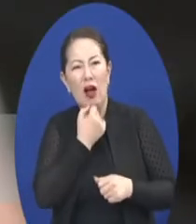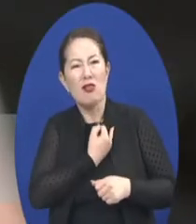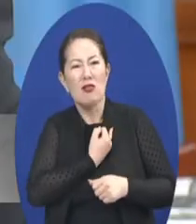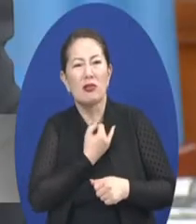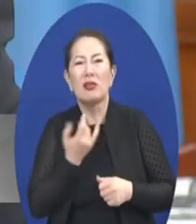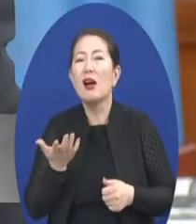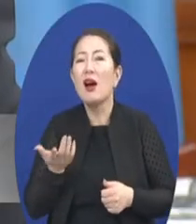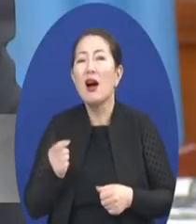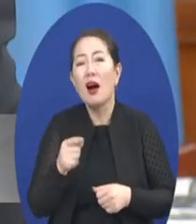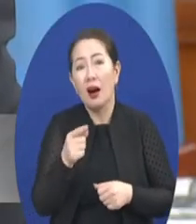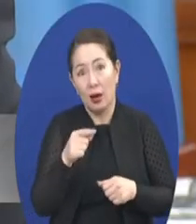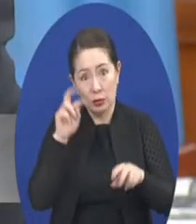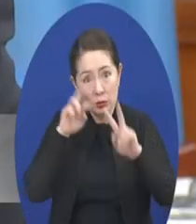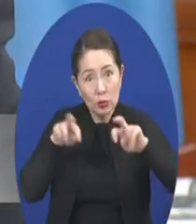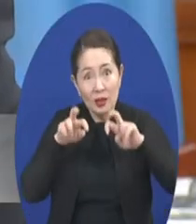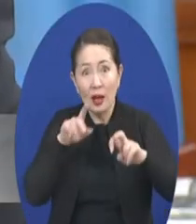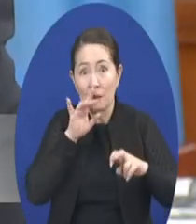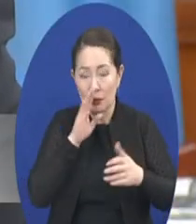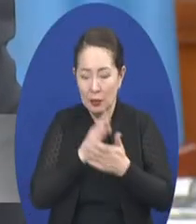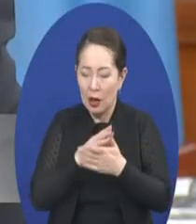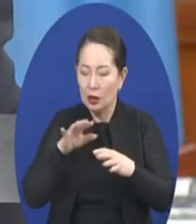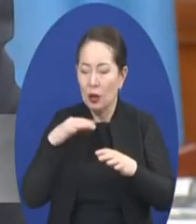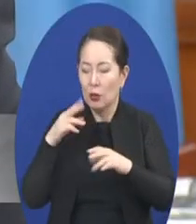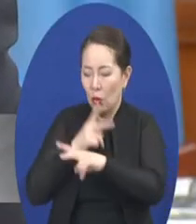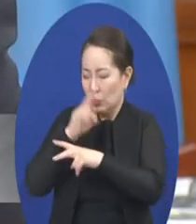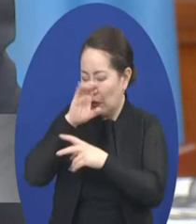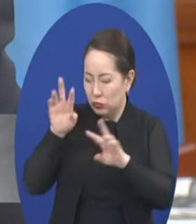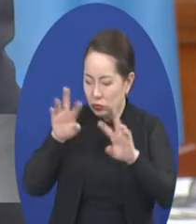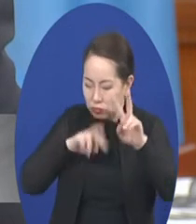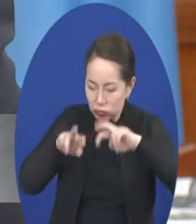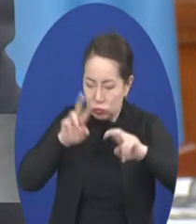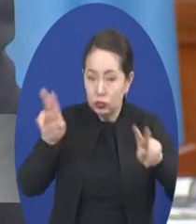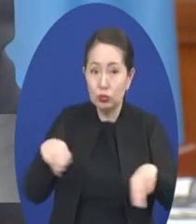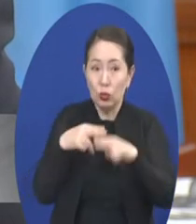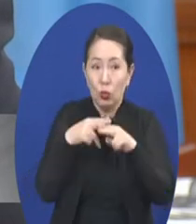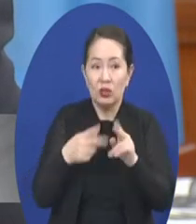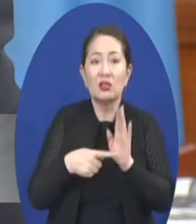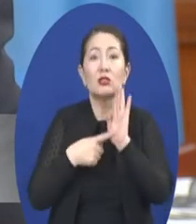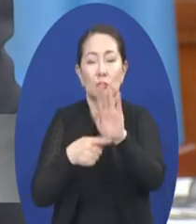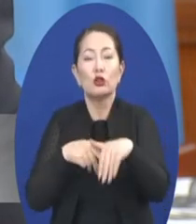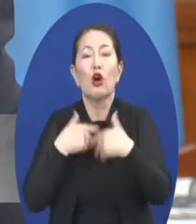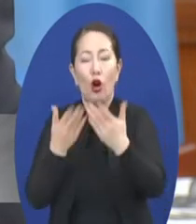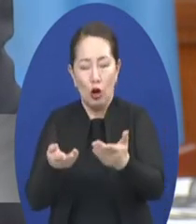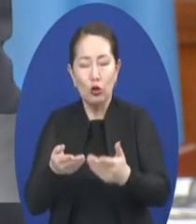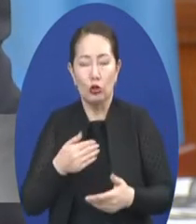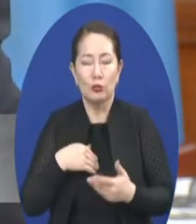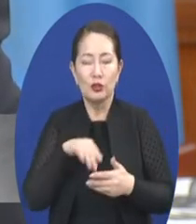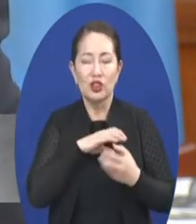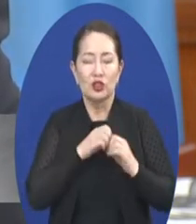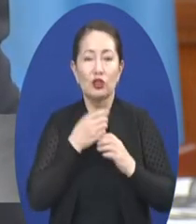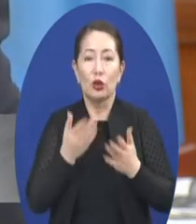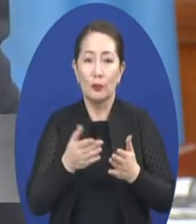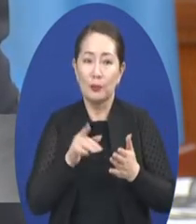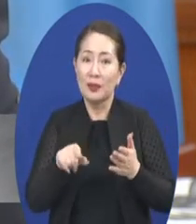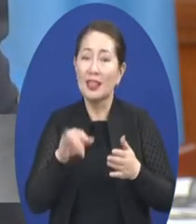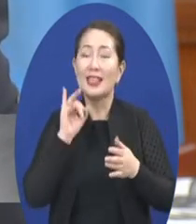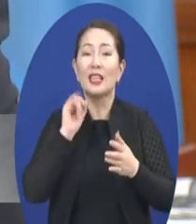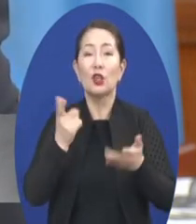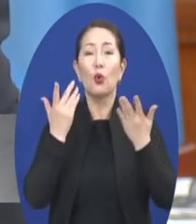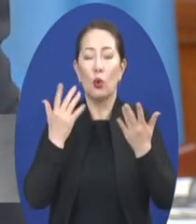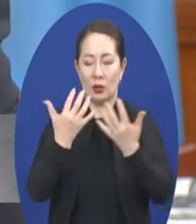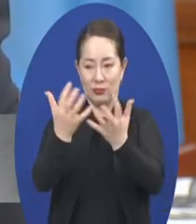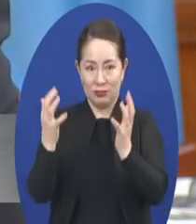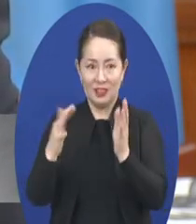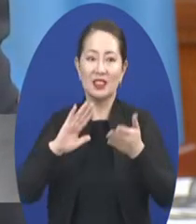Хуулийн байгууллагаас бидний одоо гаргасан энэ дүгнэлтийг бол бид хуулийн байгууллагаас өгнө. А эндээ бол их хурдтайгаар